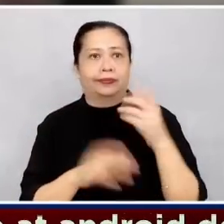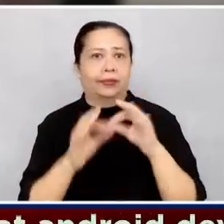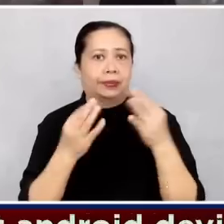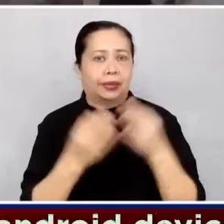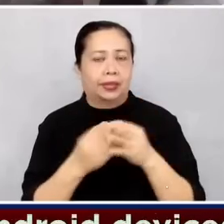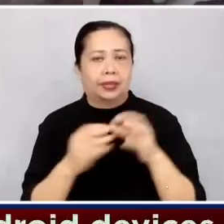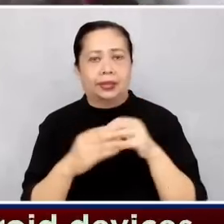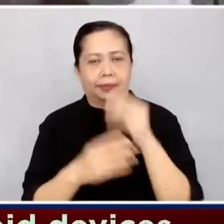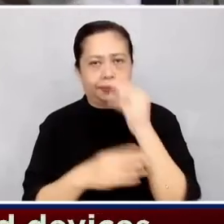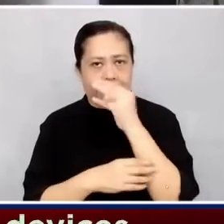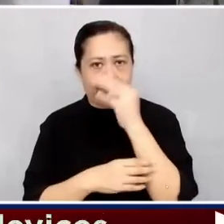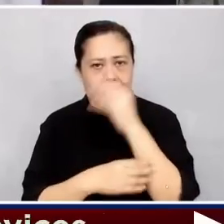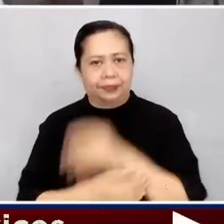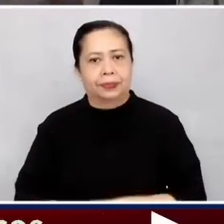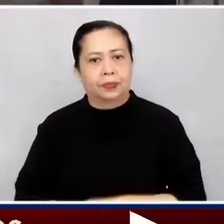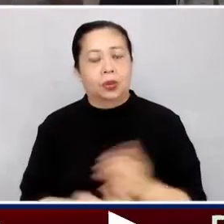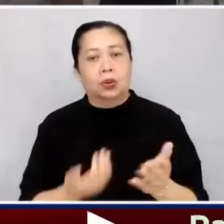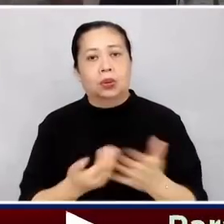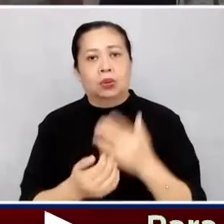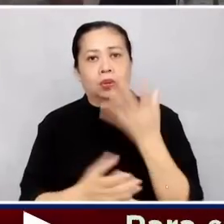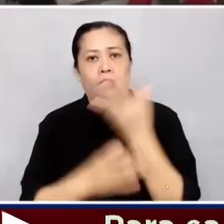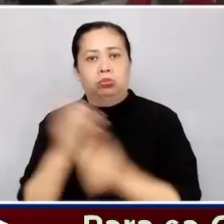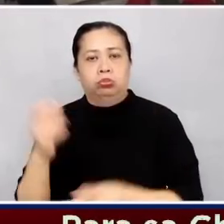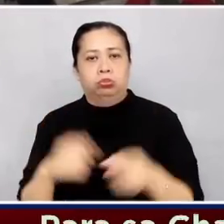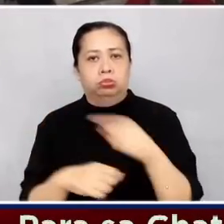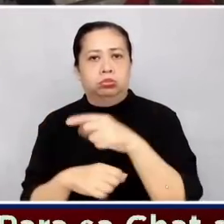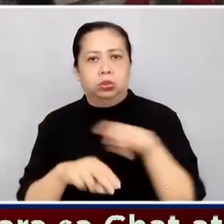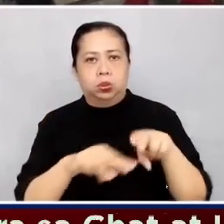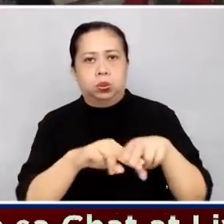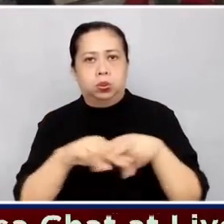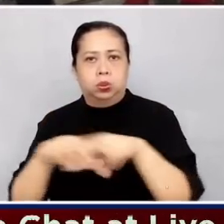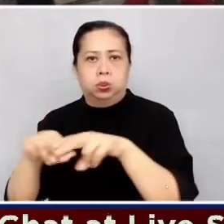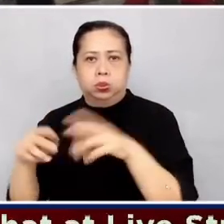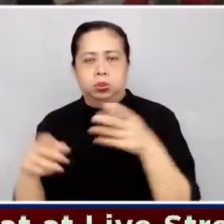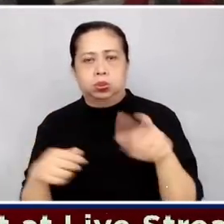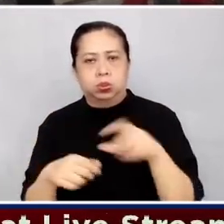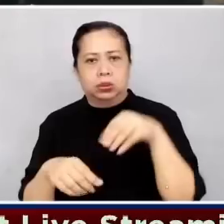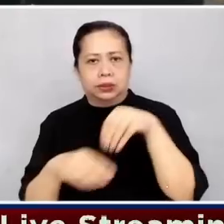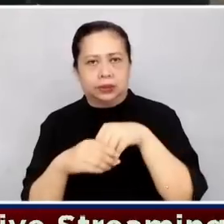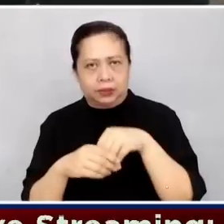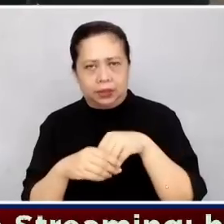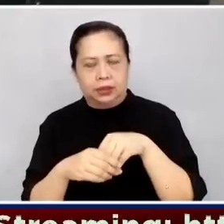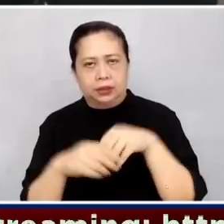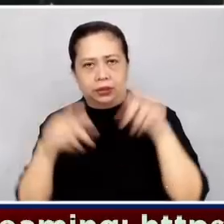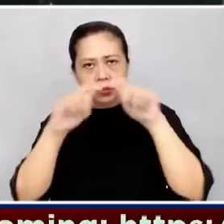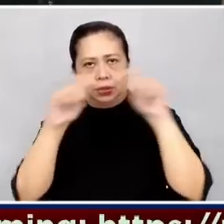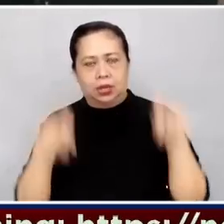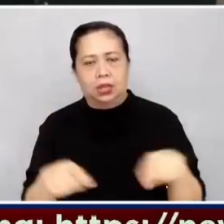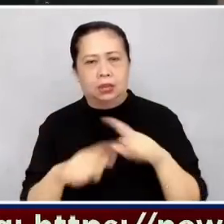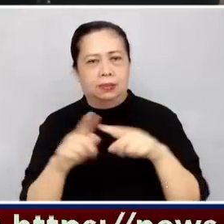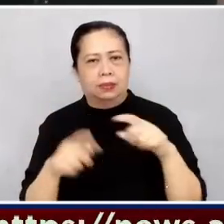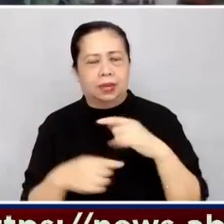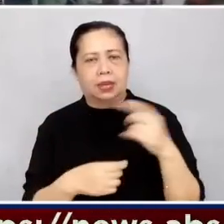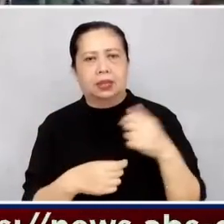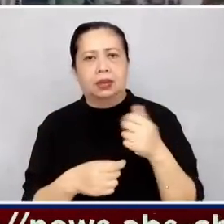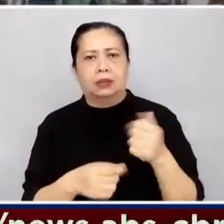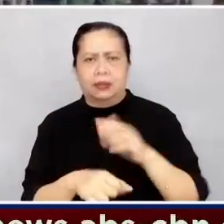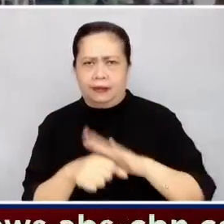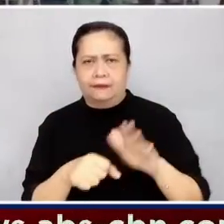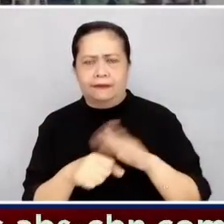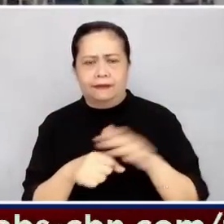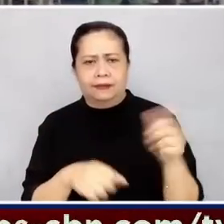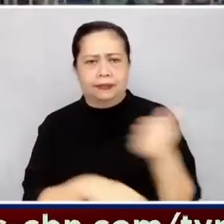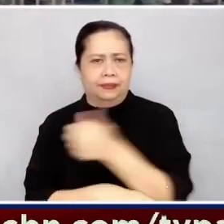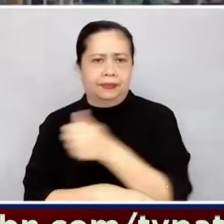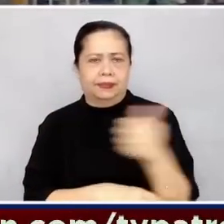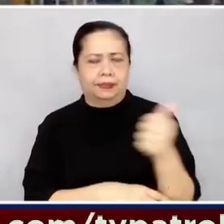Mindoro. Halos magkaubusan na ng mauupuan ang mga pasahero sa loob ng terminal. Pero ang biyahe, sapat pa rin lalo't